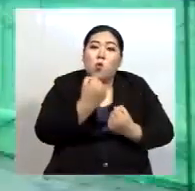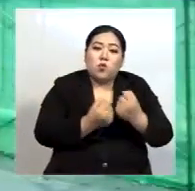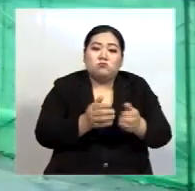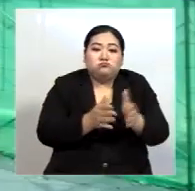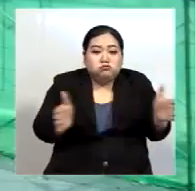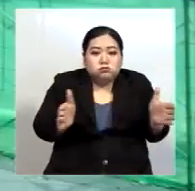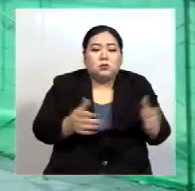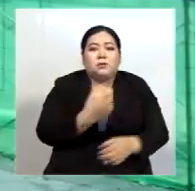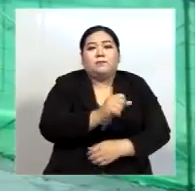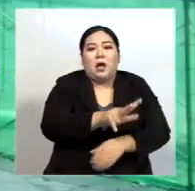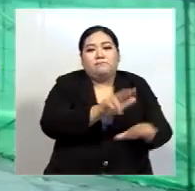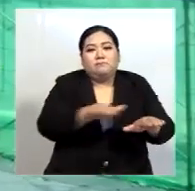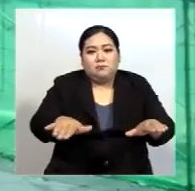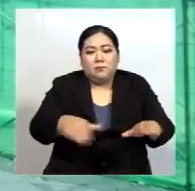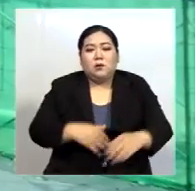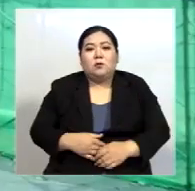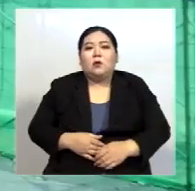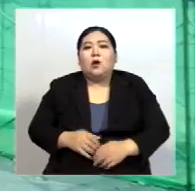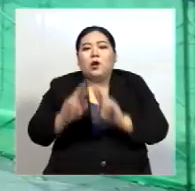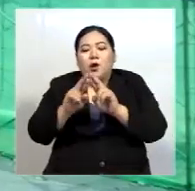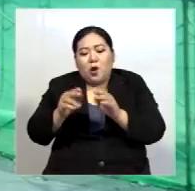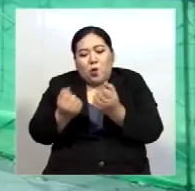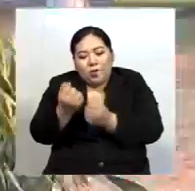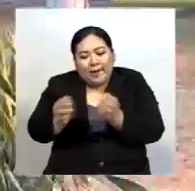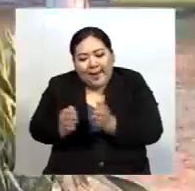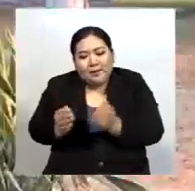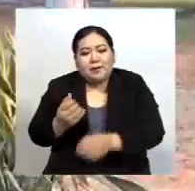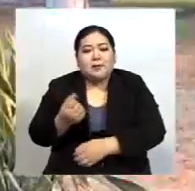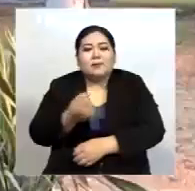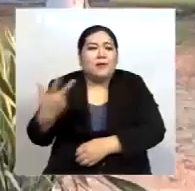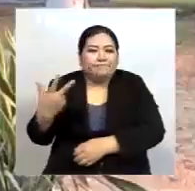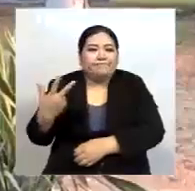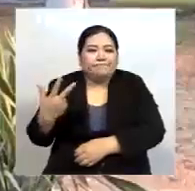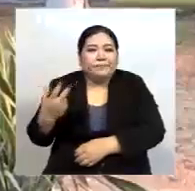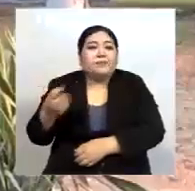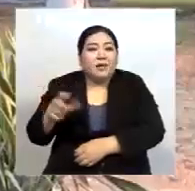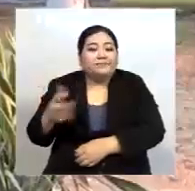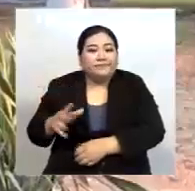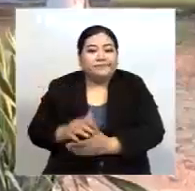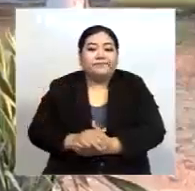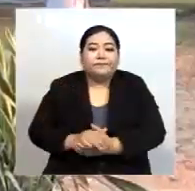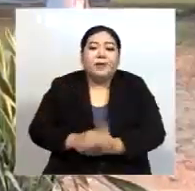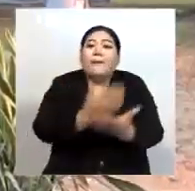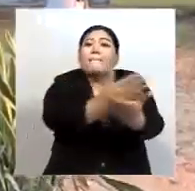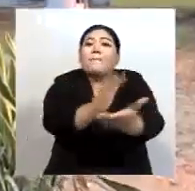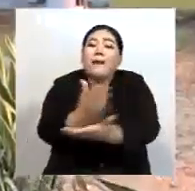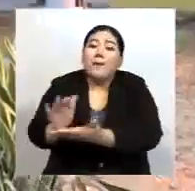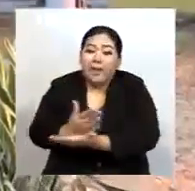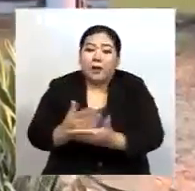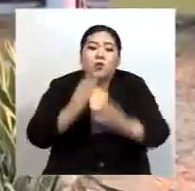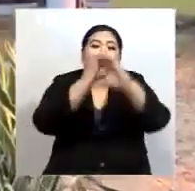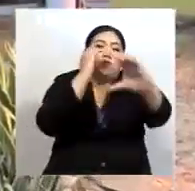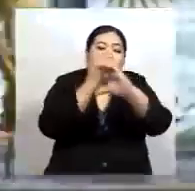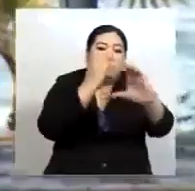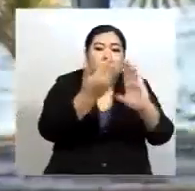ารขนาดใหญ่13คันรถยนต์โดยสารขนาดเล็ก3คันแล้วก็แบ่งออกเป็นภูมิภาคนะคะสายอีสาน